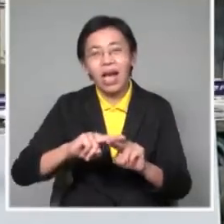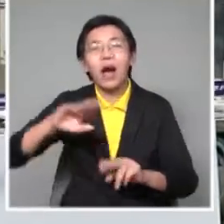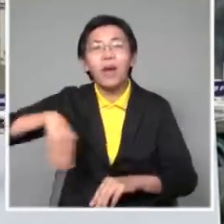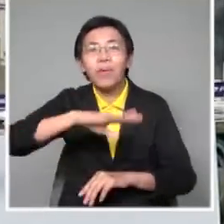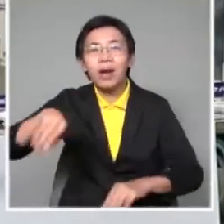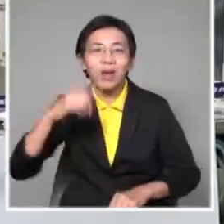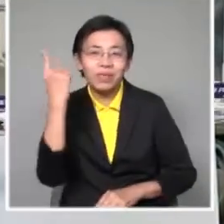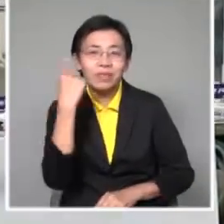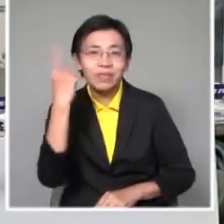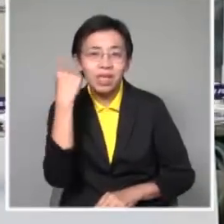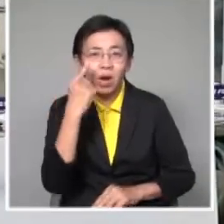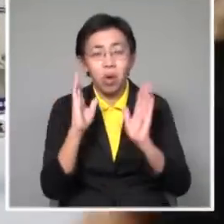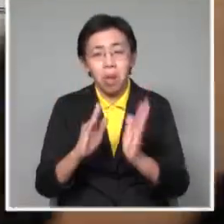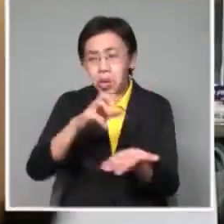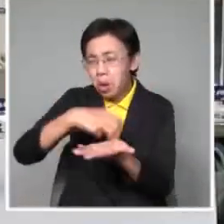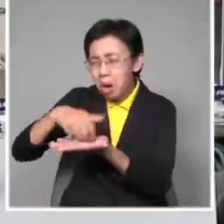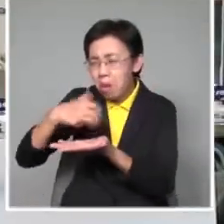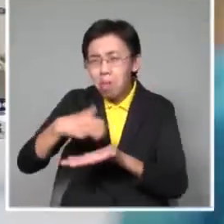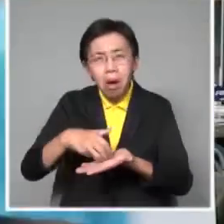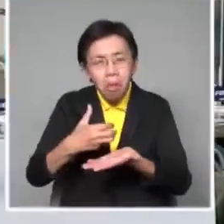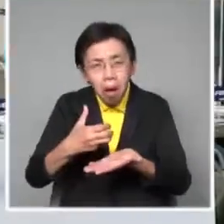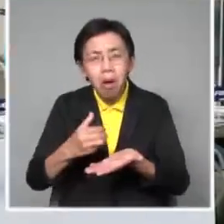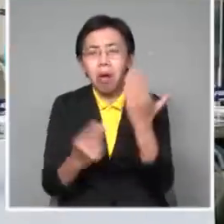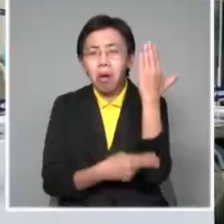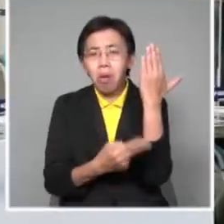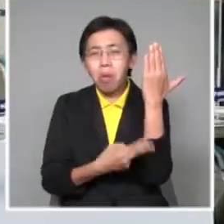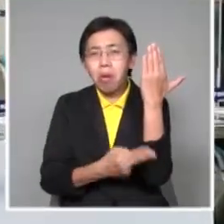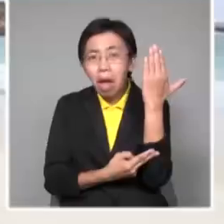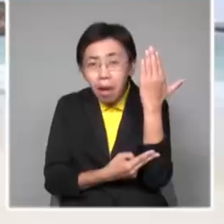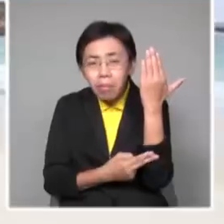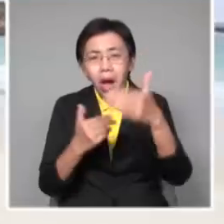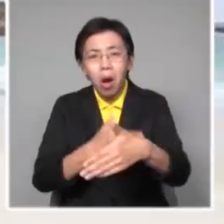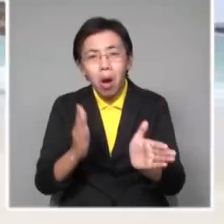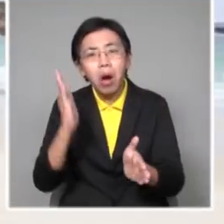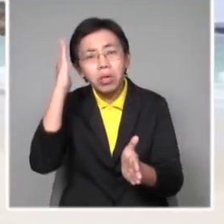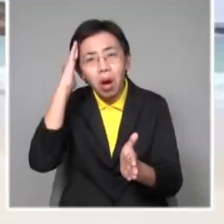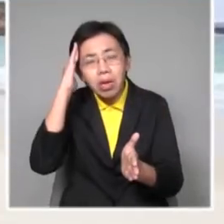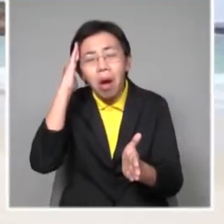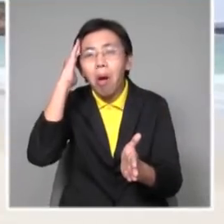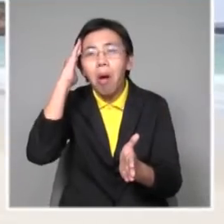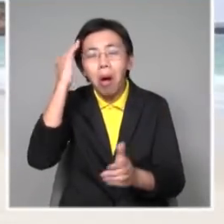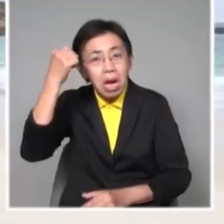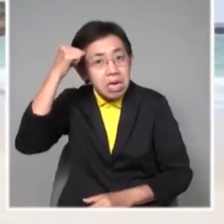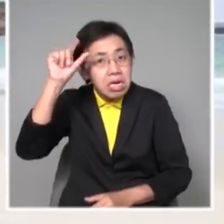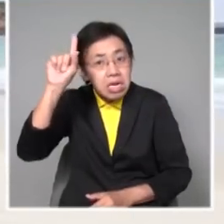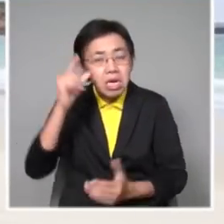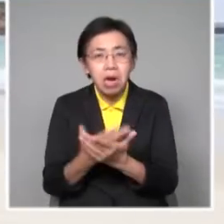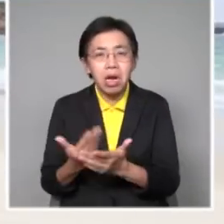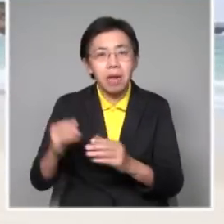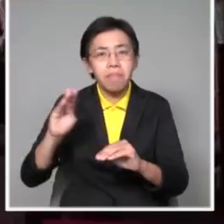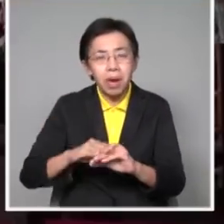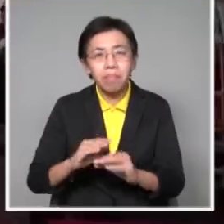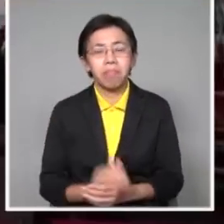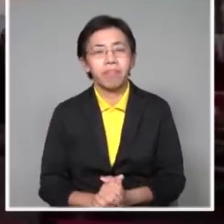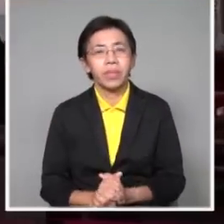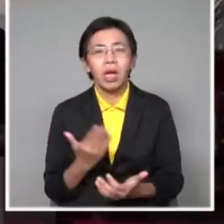นะคะหลายคนมาเล่าให้ฟังค่ะว่าบางโรงแรมที่เขาเข้าร่วมโครงการปรับราคาเพิ่มขึ้นจากเดิมเท่ากับราคาปกติ